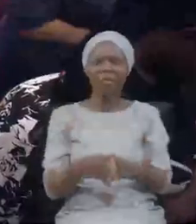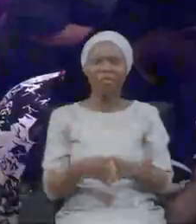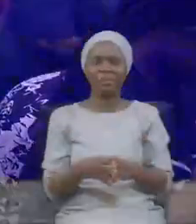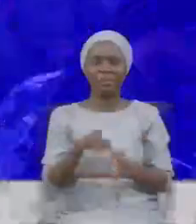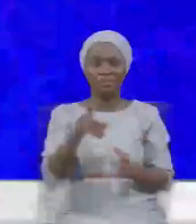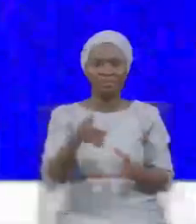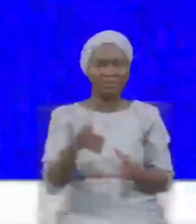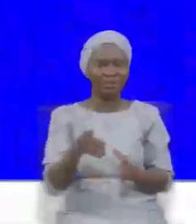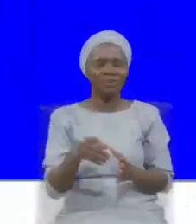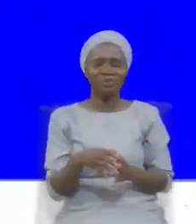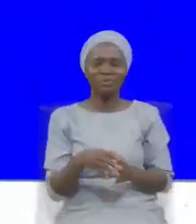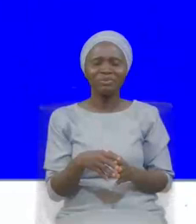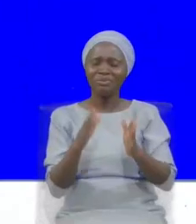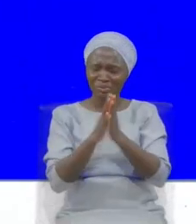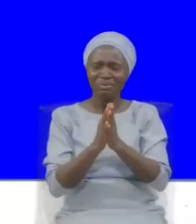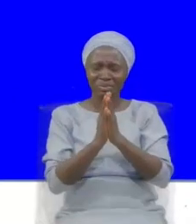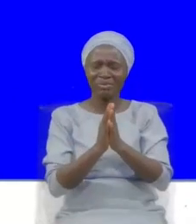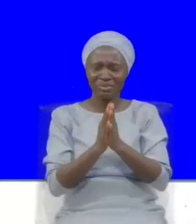Vous ne pouvez pas échouer, c'est fait.